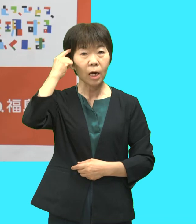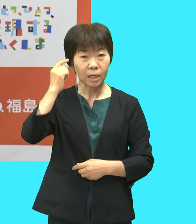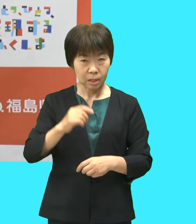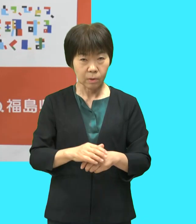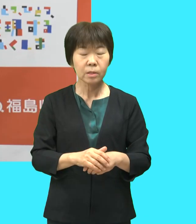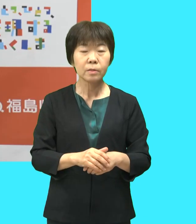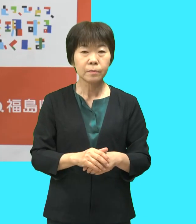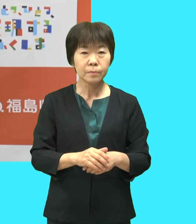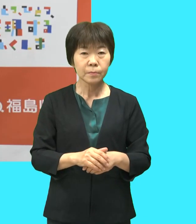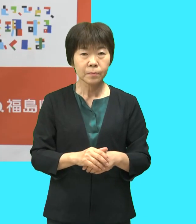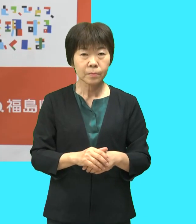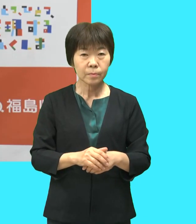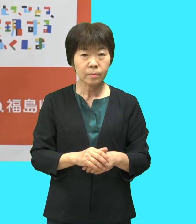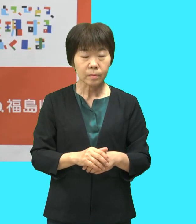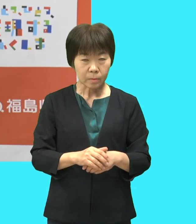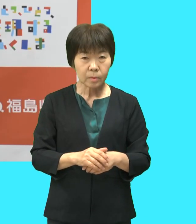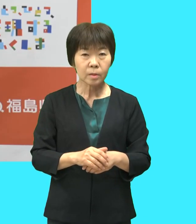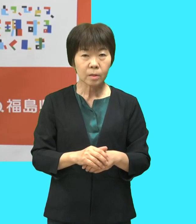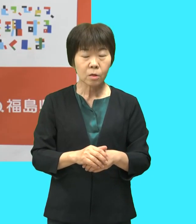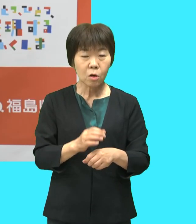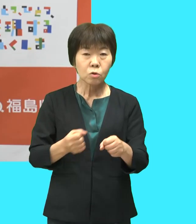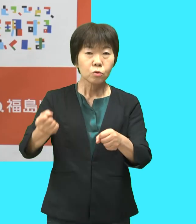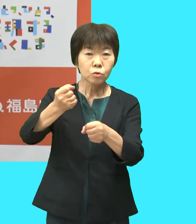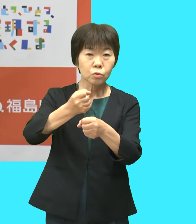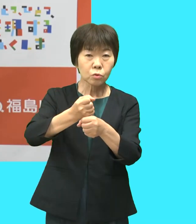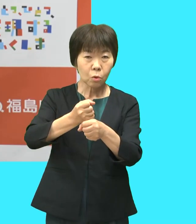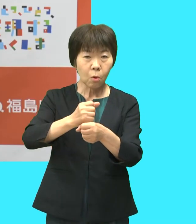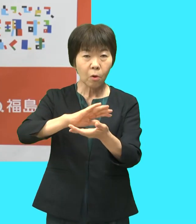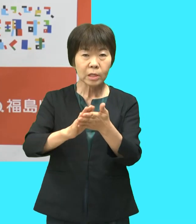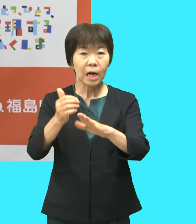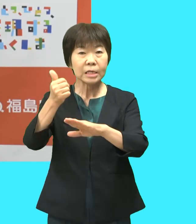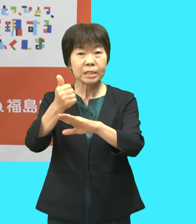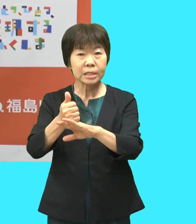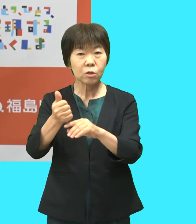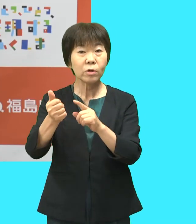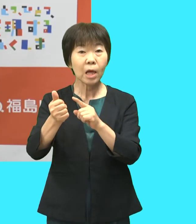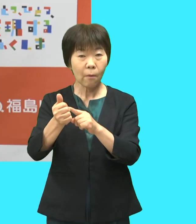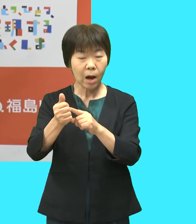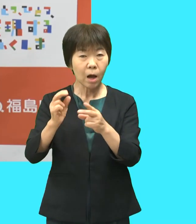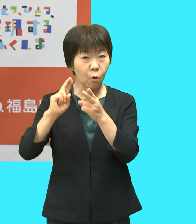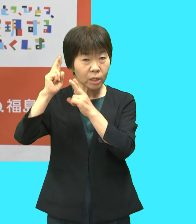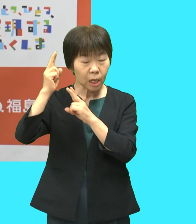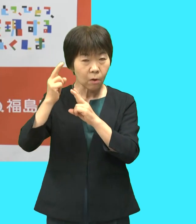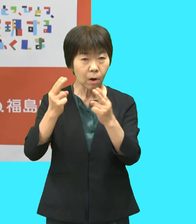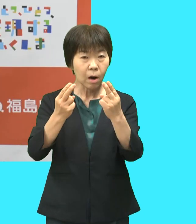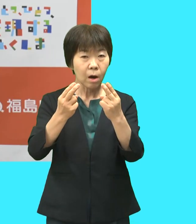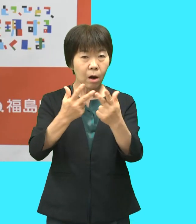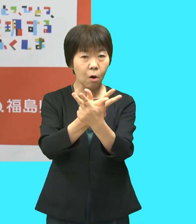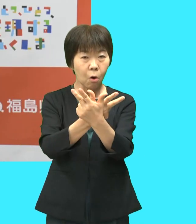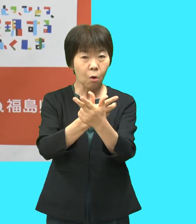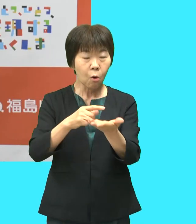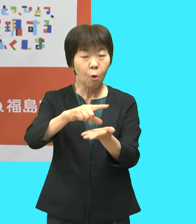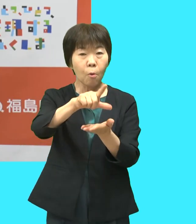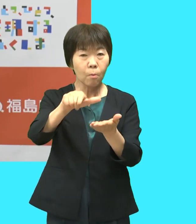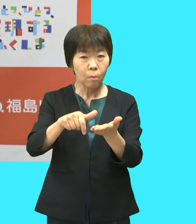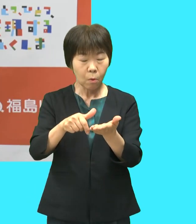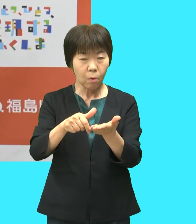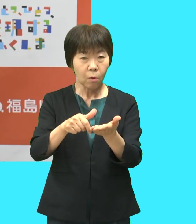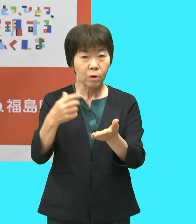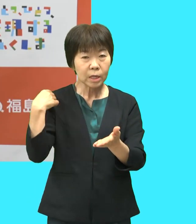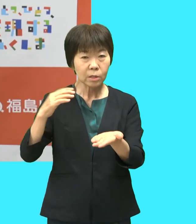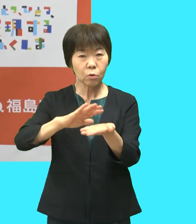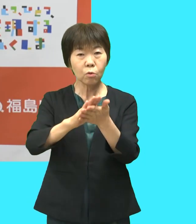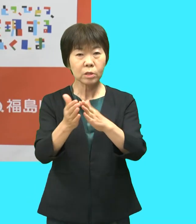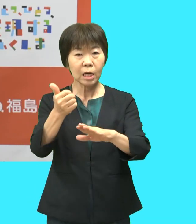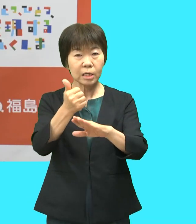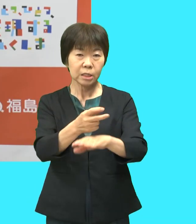。特に復興大臣においては、沖縄北方担当大臣兼務という